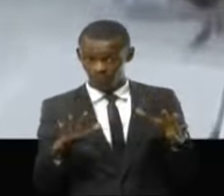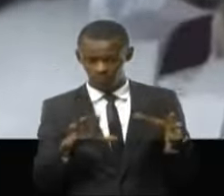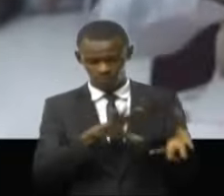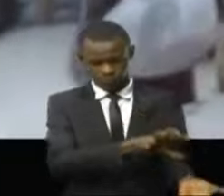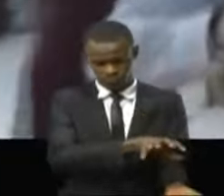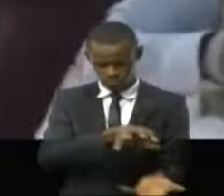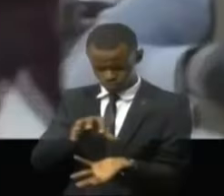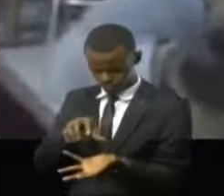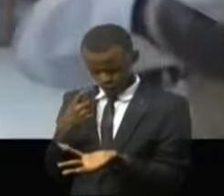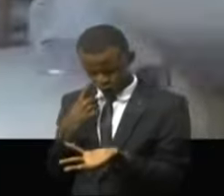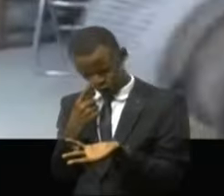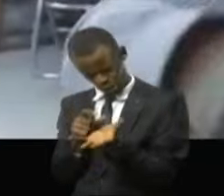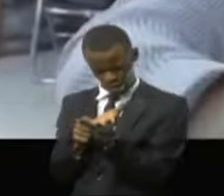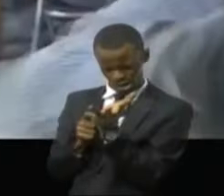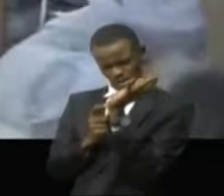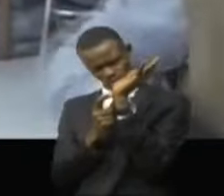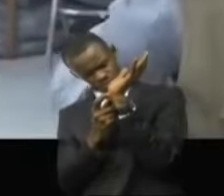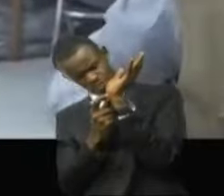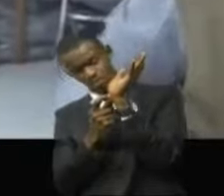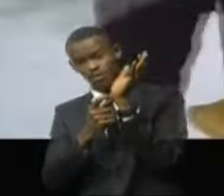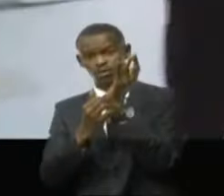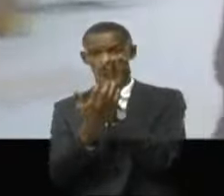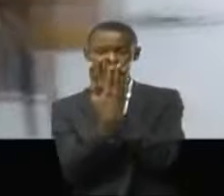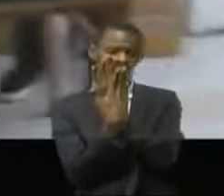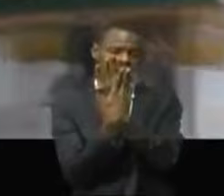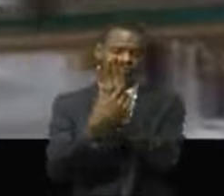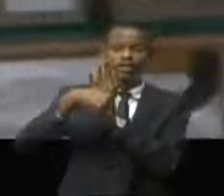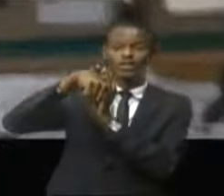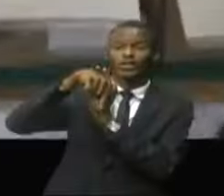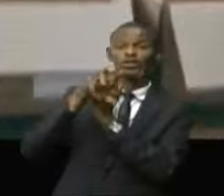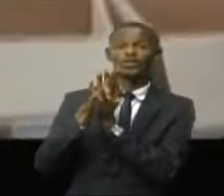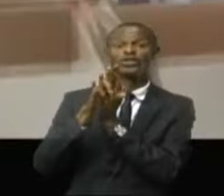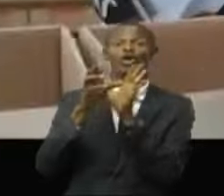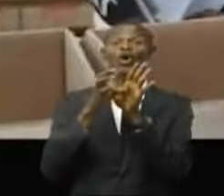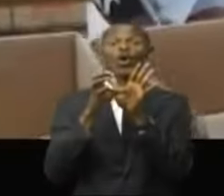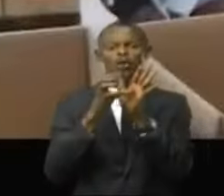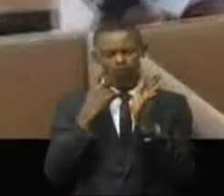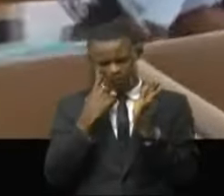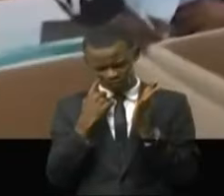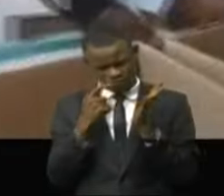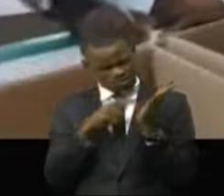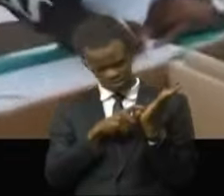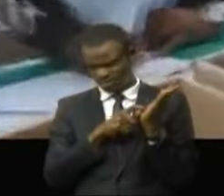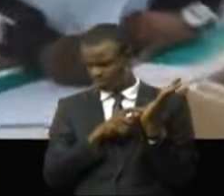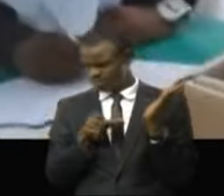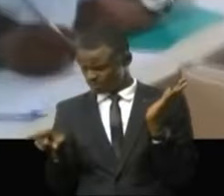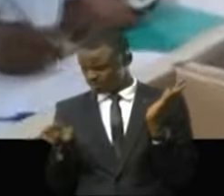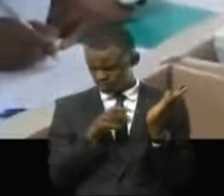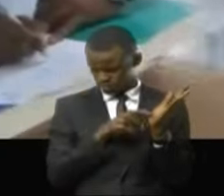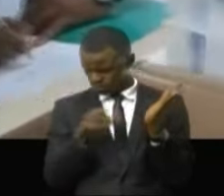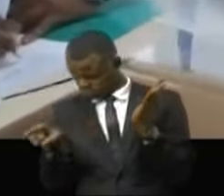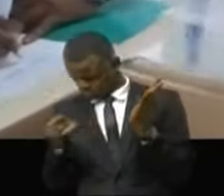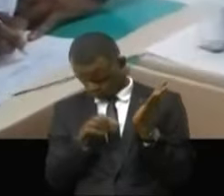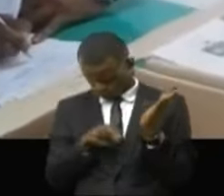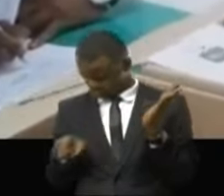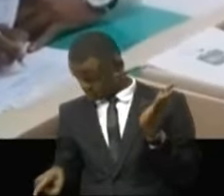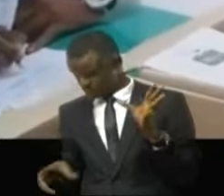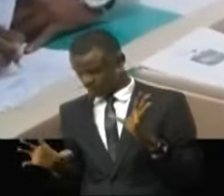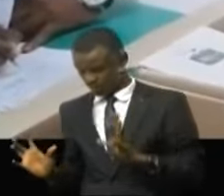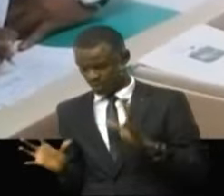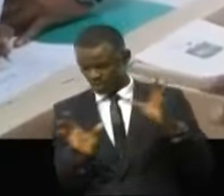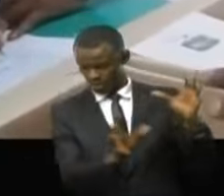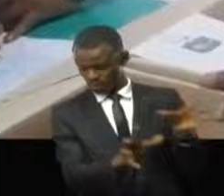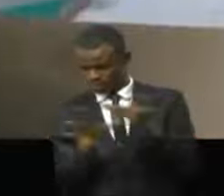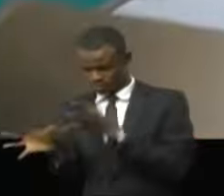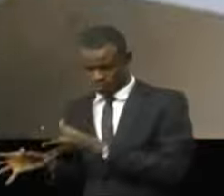que le QR code correspond réellement à ce qu'est sur le paquet du bulletin. Ainsi, s'ensuivra l'étape de la mise en